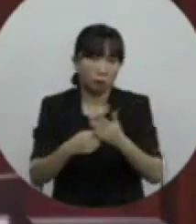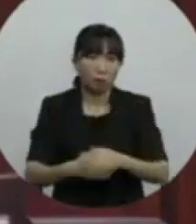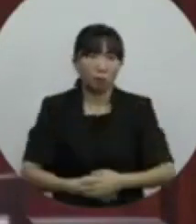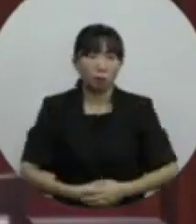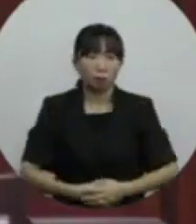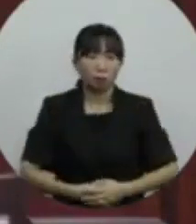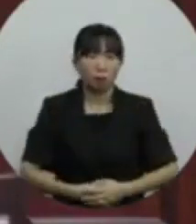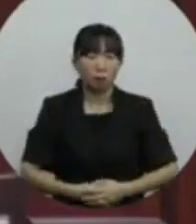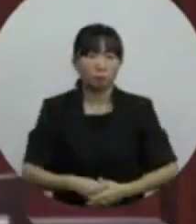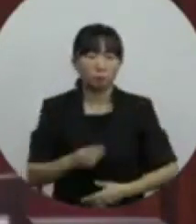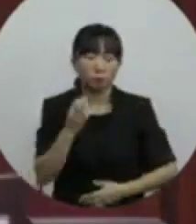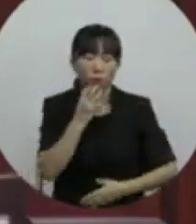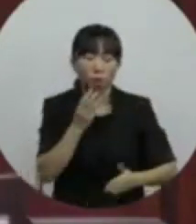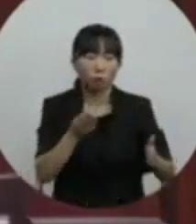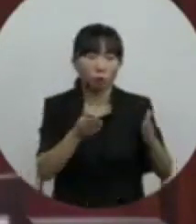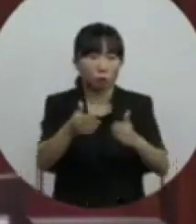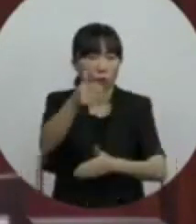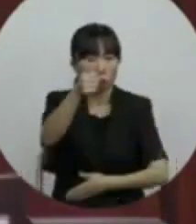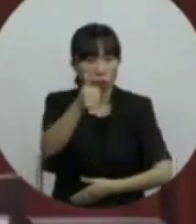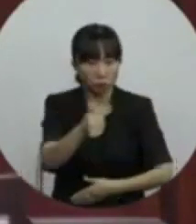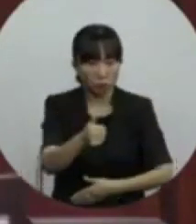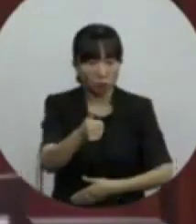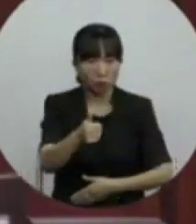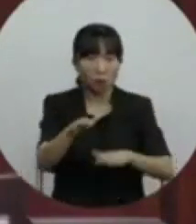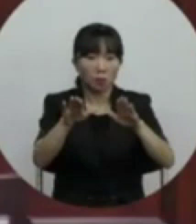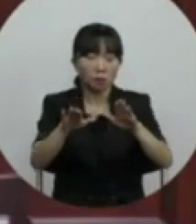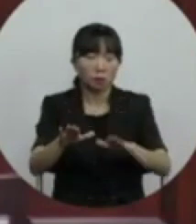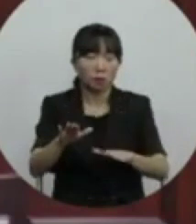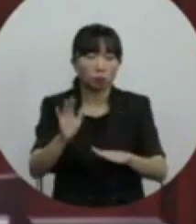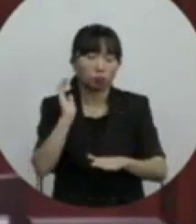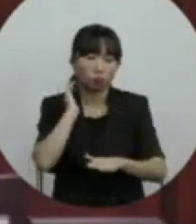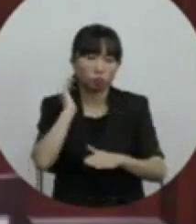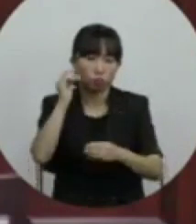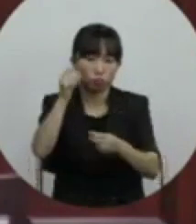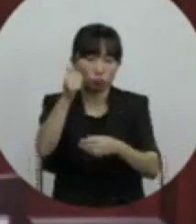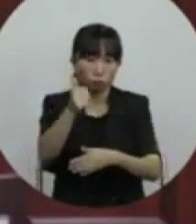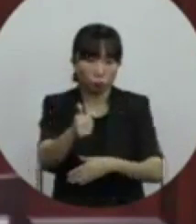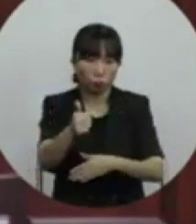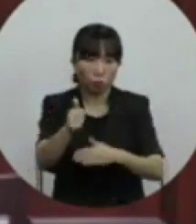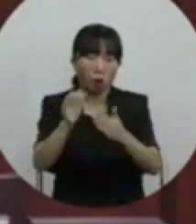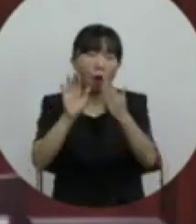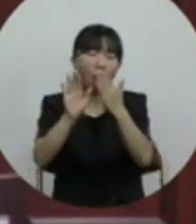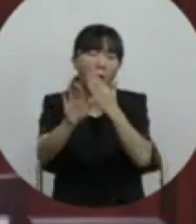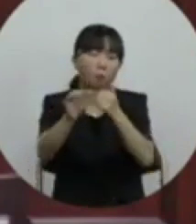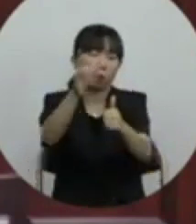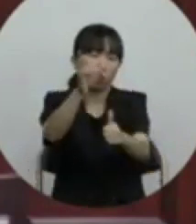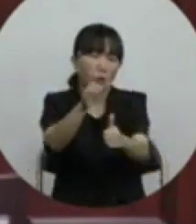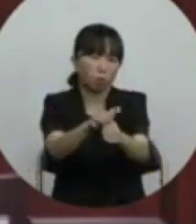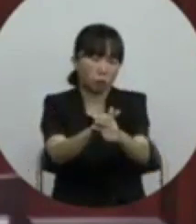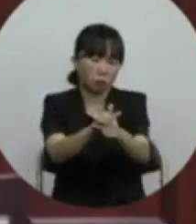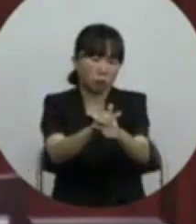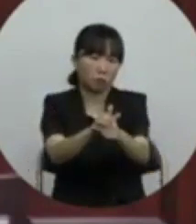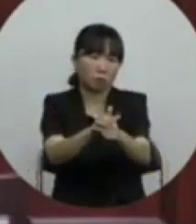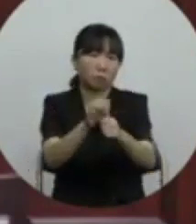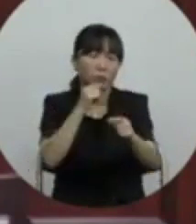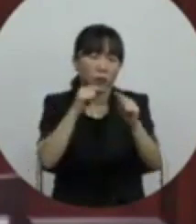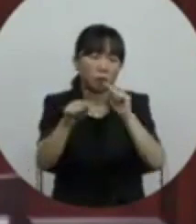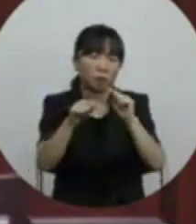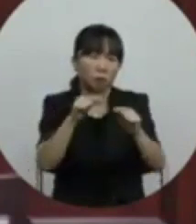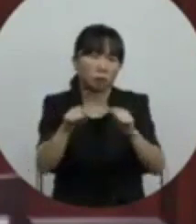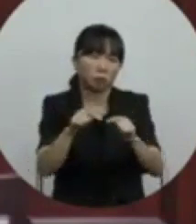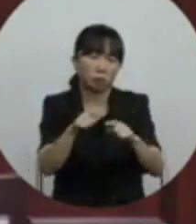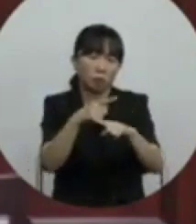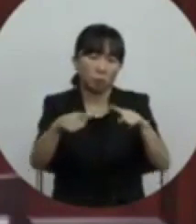예, 김동연 경기지사는 윤석열 정부의 탄소 중립 계획을 미래 세대 책임 전가형